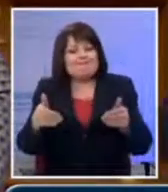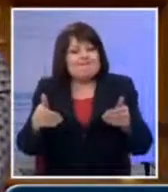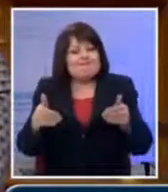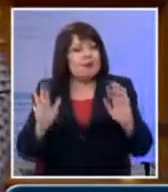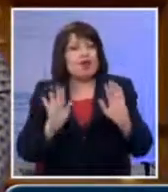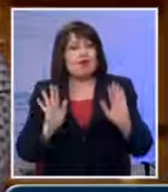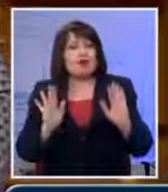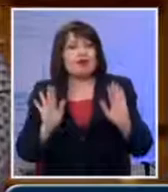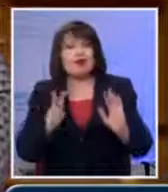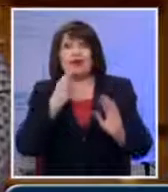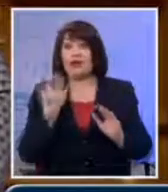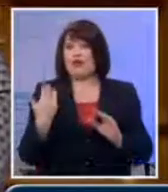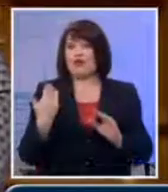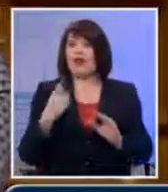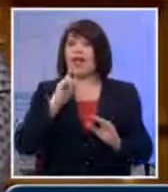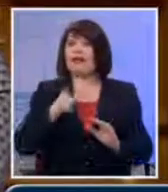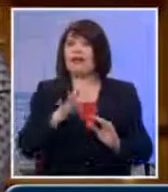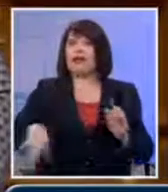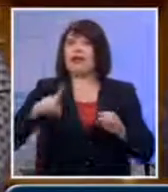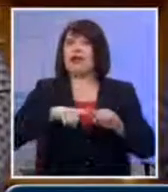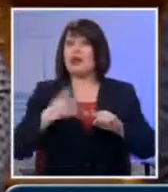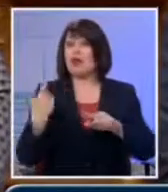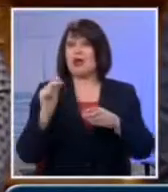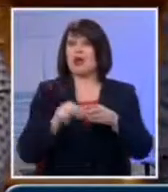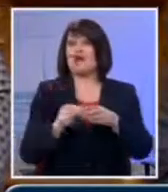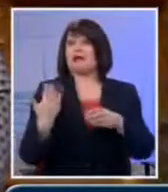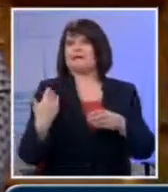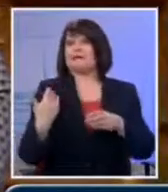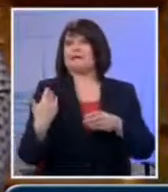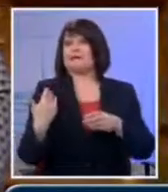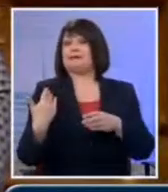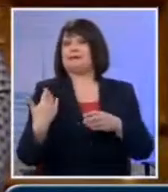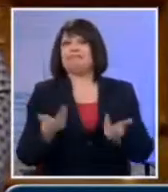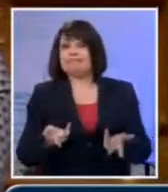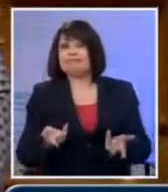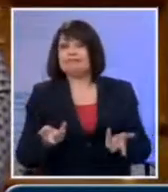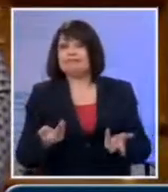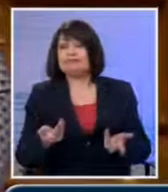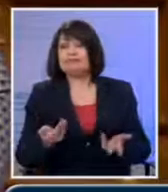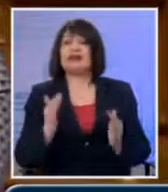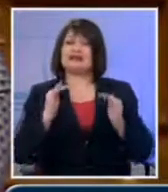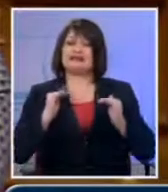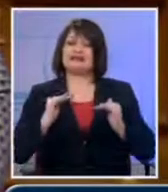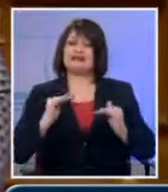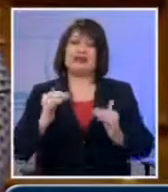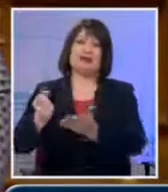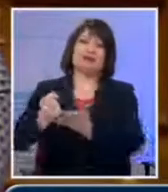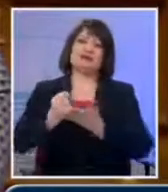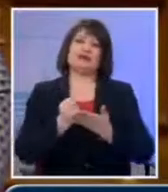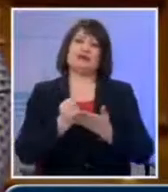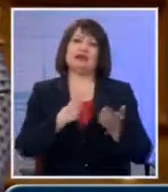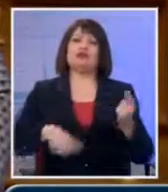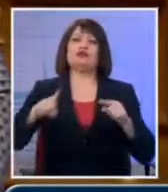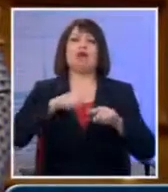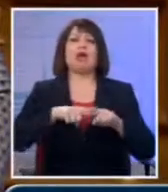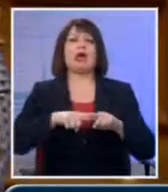έχουμε μια νοπή και συγκεκριμένη λαϊκή εντολή και μια ακόμα πιο σταθερή στήριξη του ελληνικού